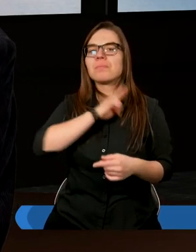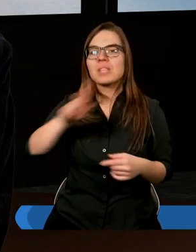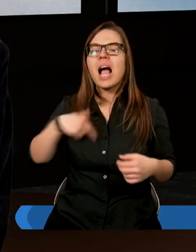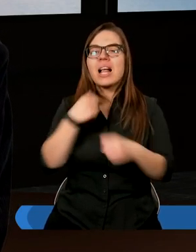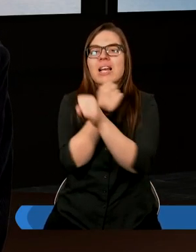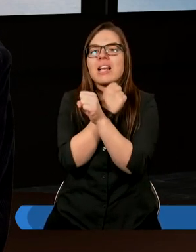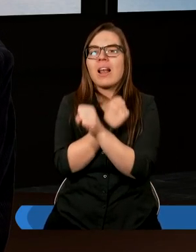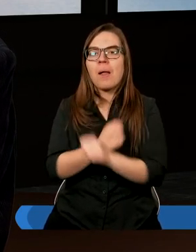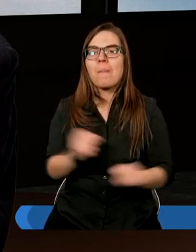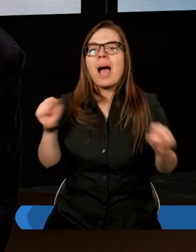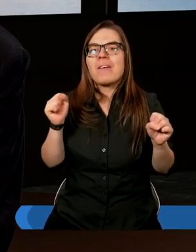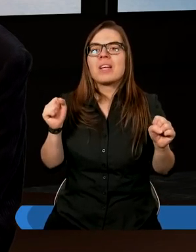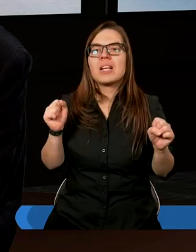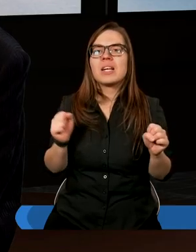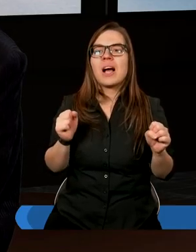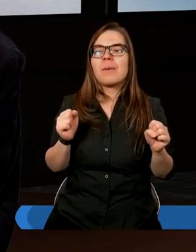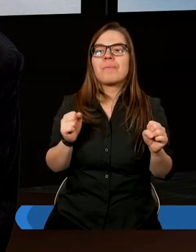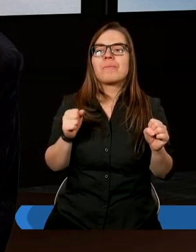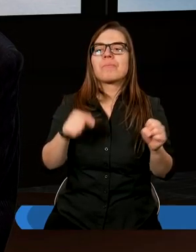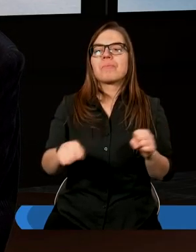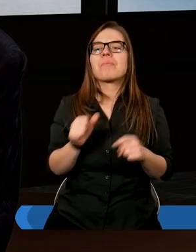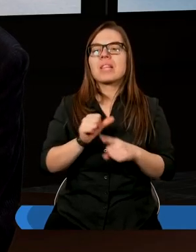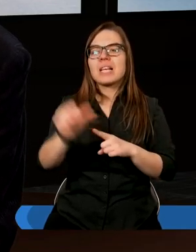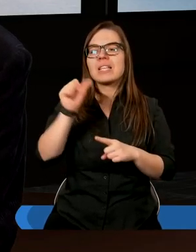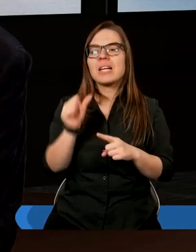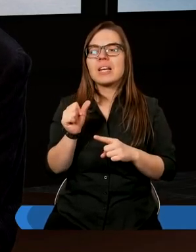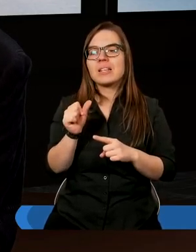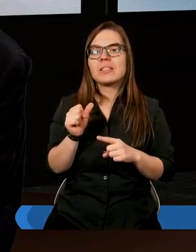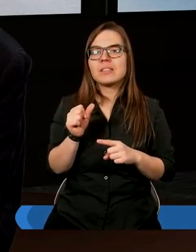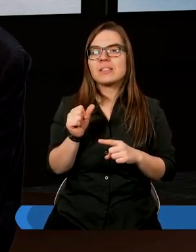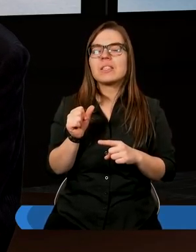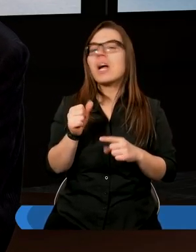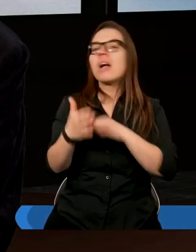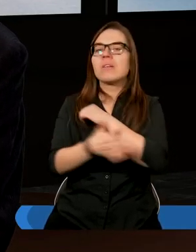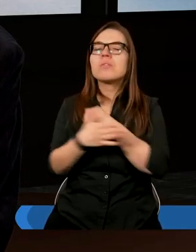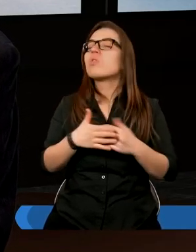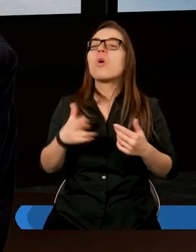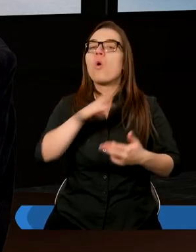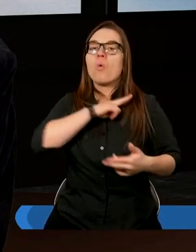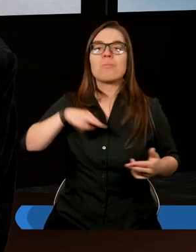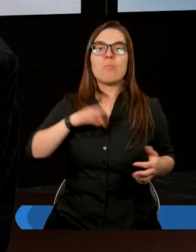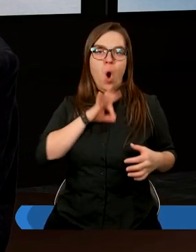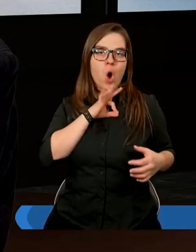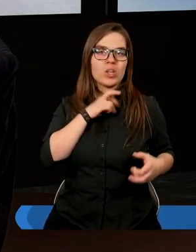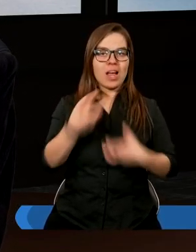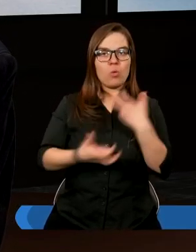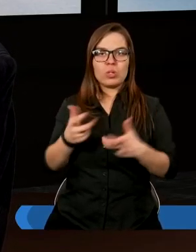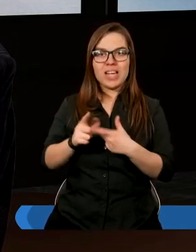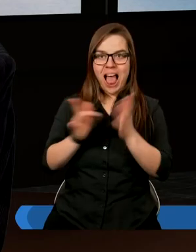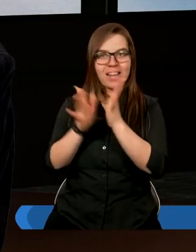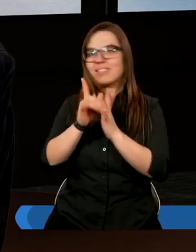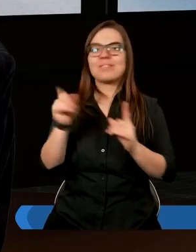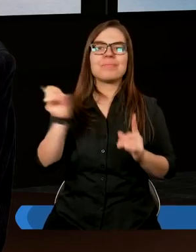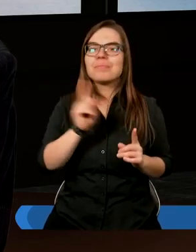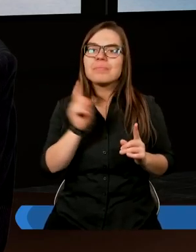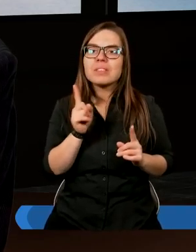zbawienie zasadza się nie na naszych uczynkach dla Chrystusa